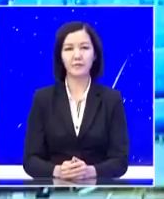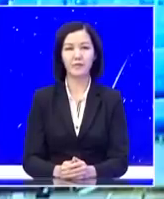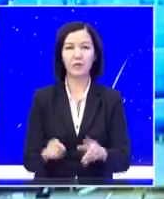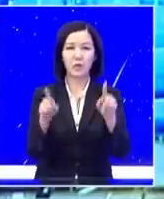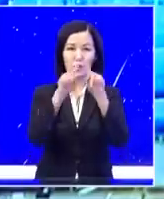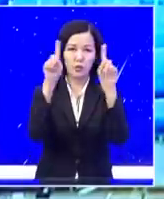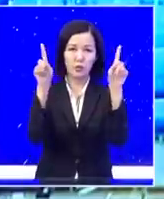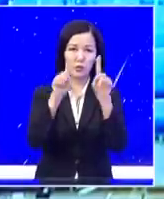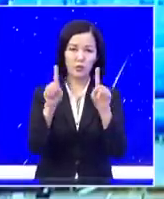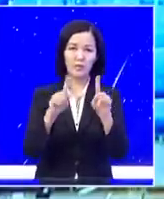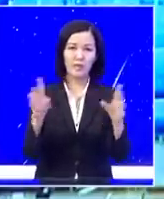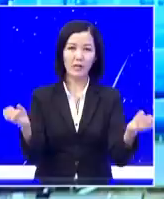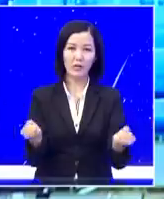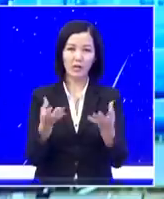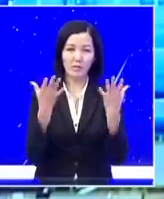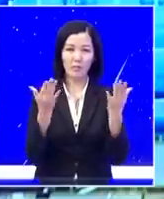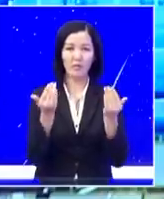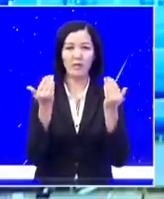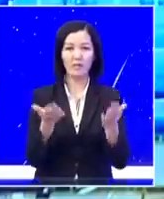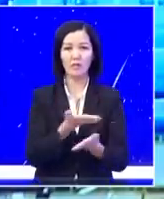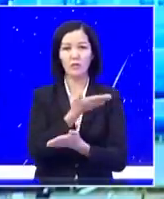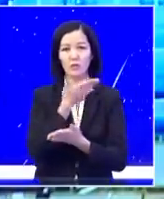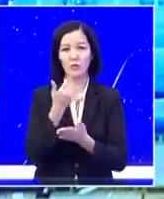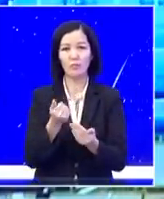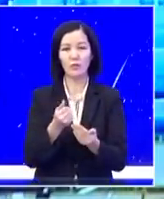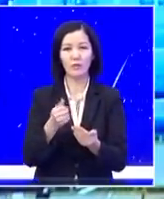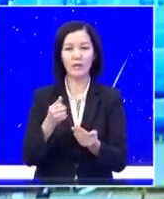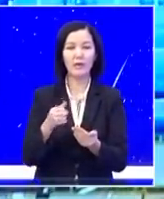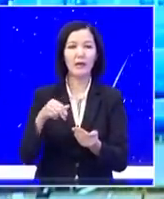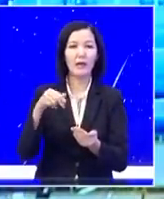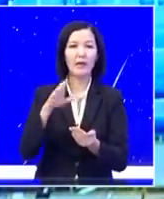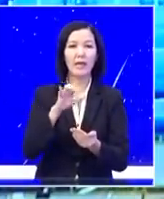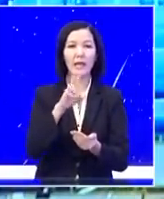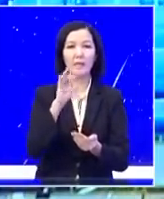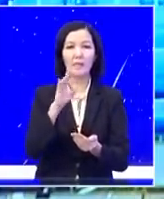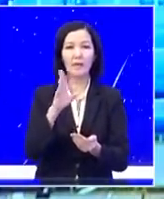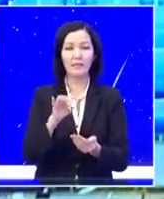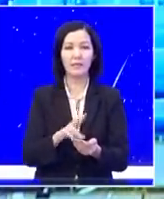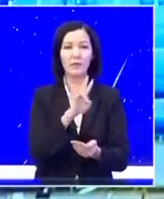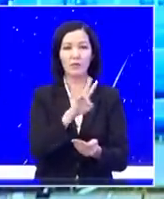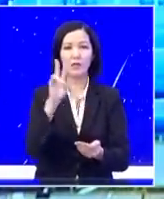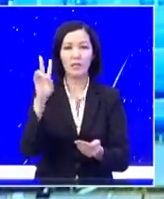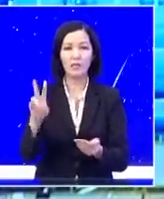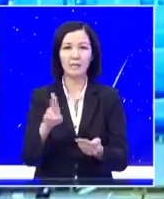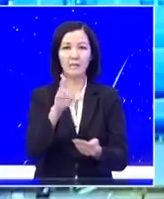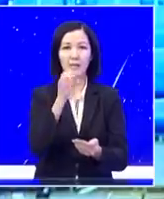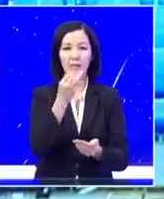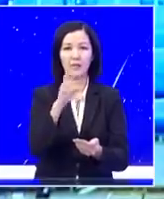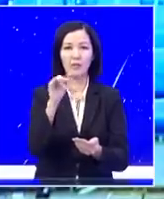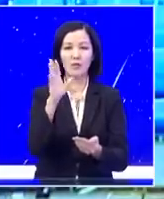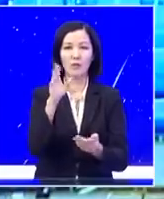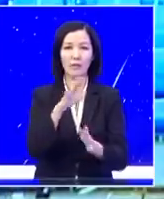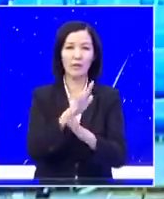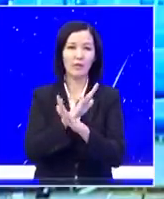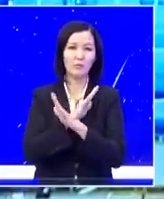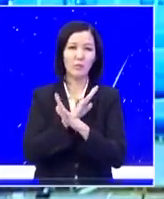Аққан жұлдыздай жарқ етіп, жоқ болды. Елбасы республикаға танымал тележурналист Бейсен Құранбектің қайтыс болуына байланысты